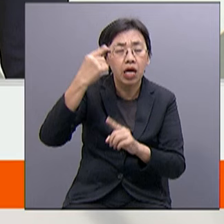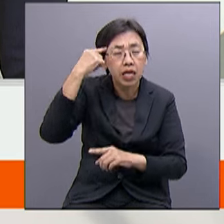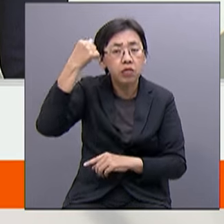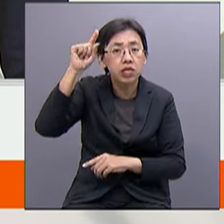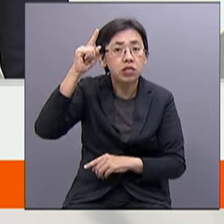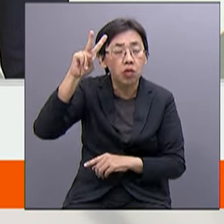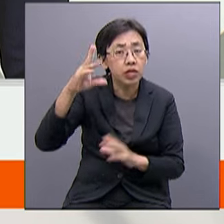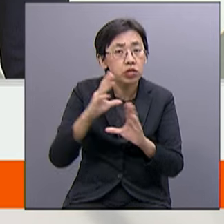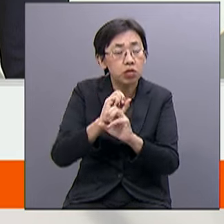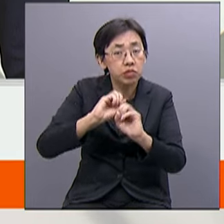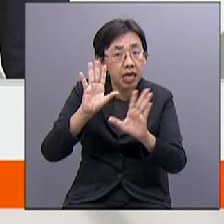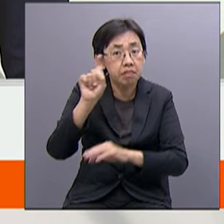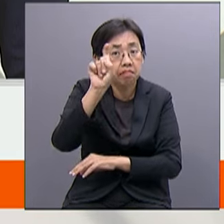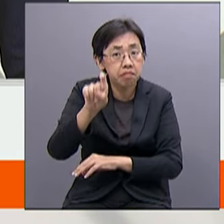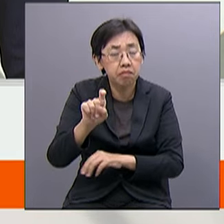หมคะ